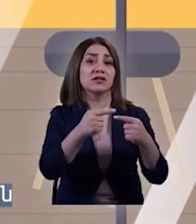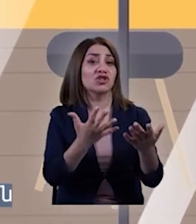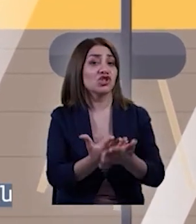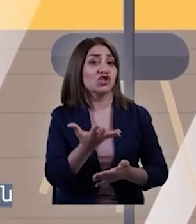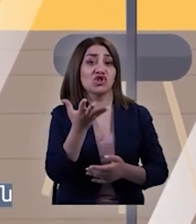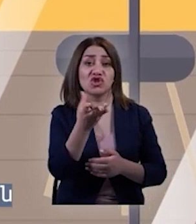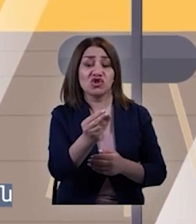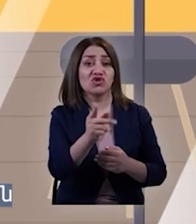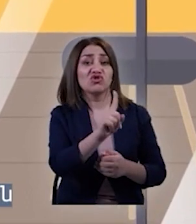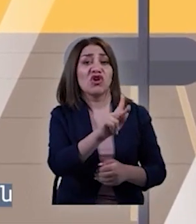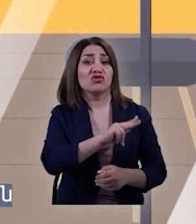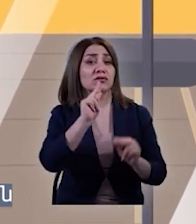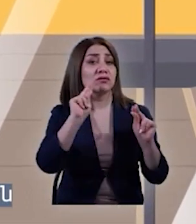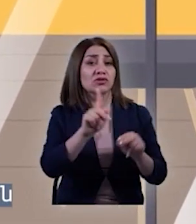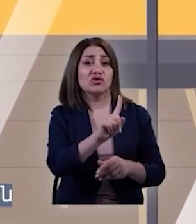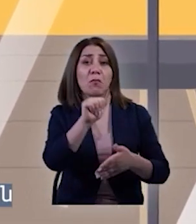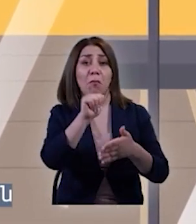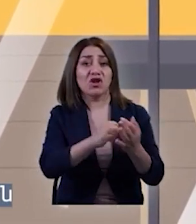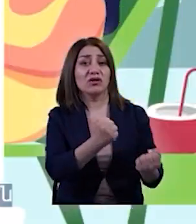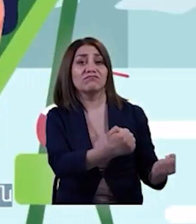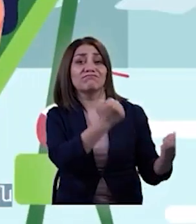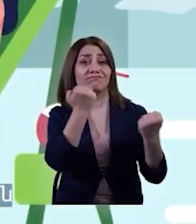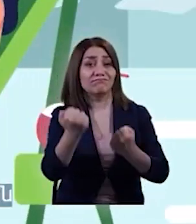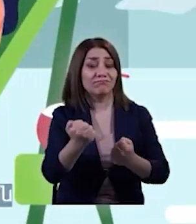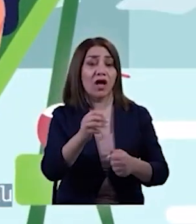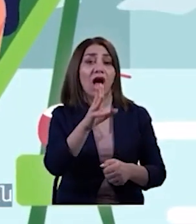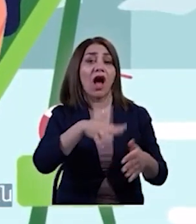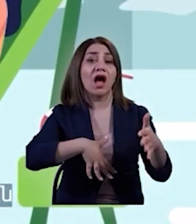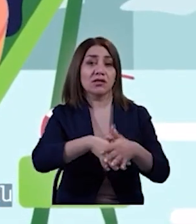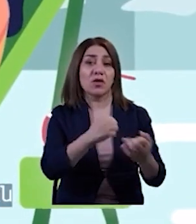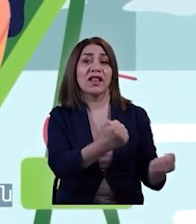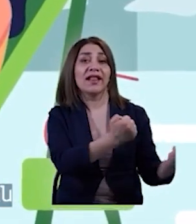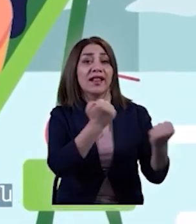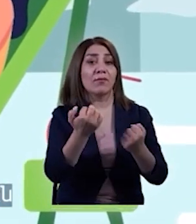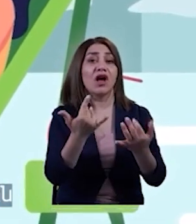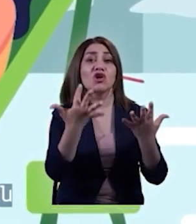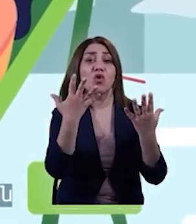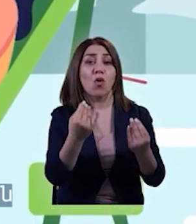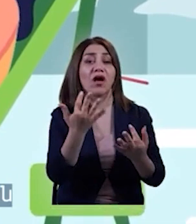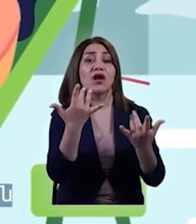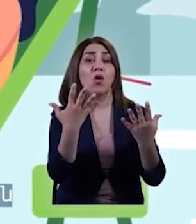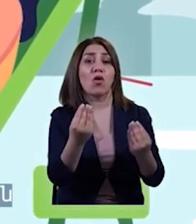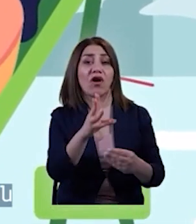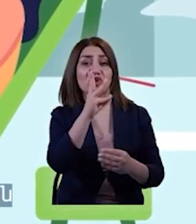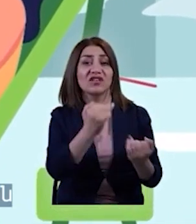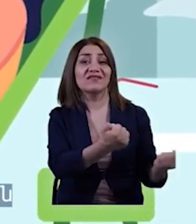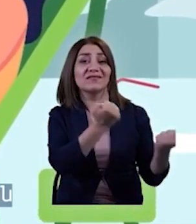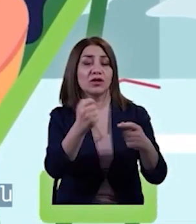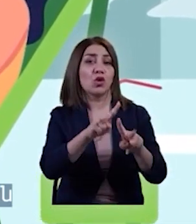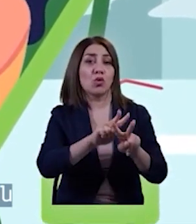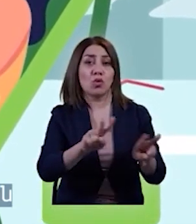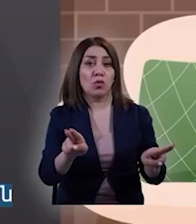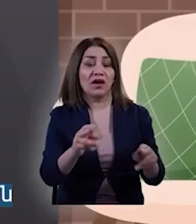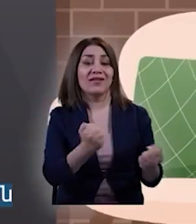սահմանված ժամկետում չի վճարվում աշխատողից անկախ պատճառներով, ապա արձակուրդը երկարաձգվում է այնքան օրով, որքան օրով երկարաձգվել է